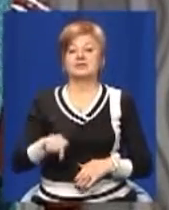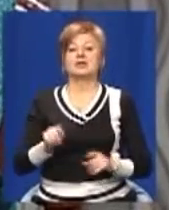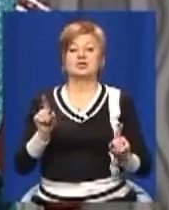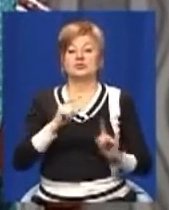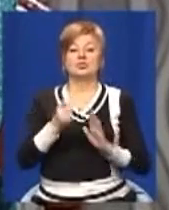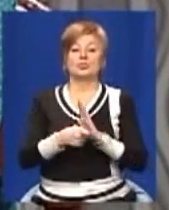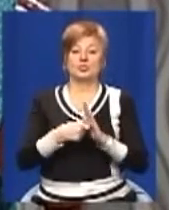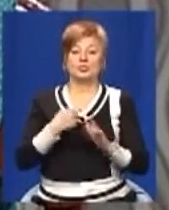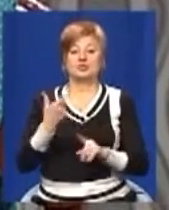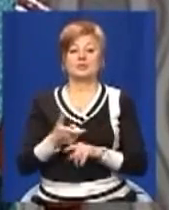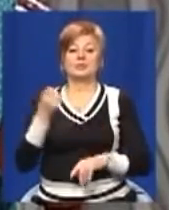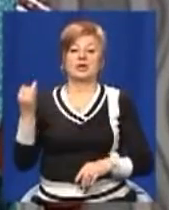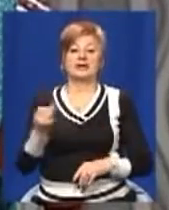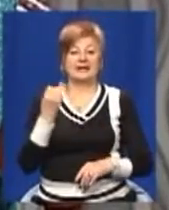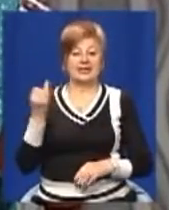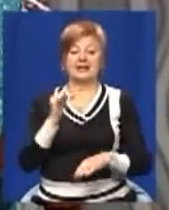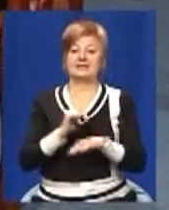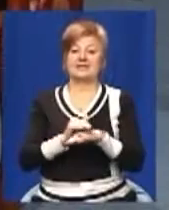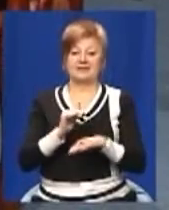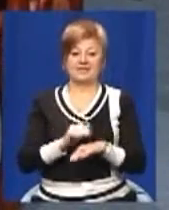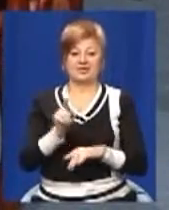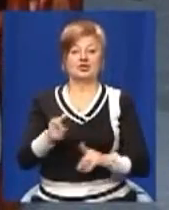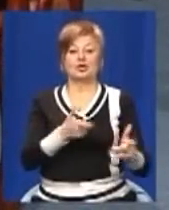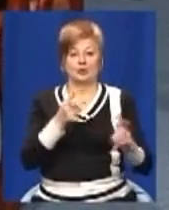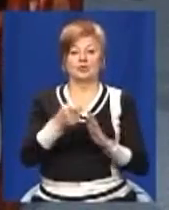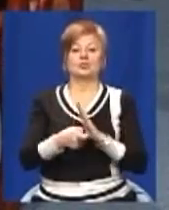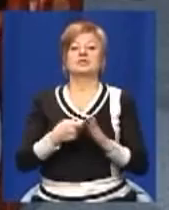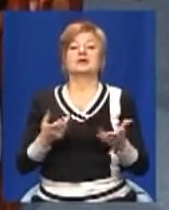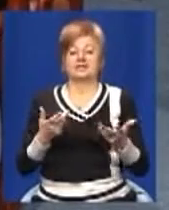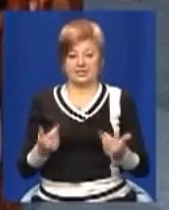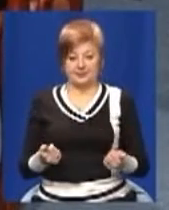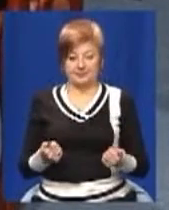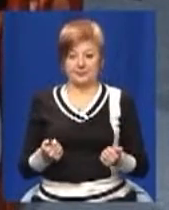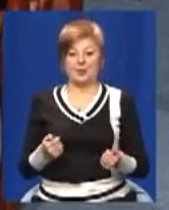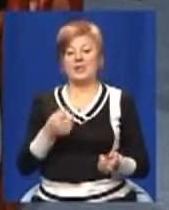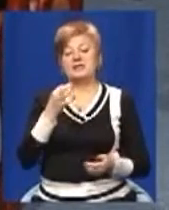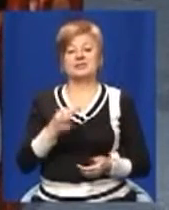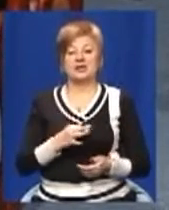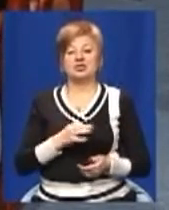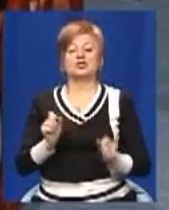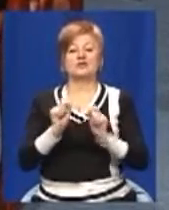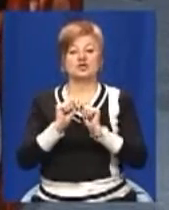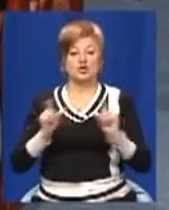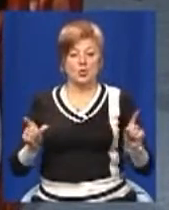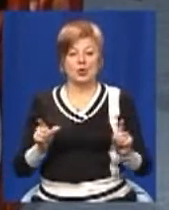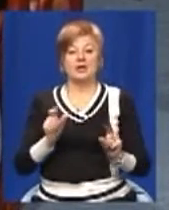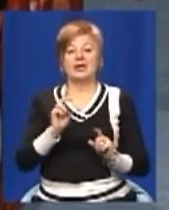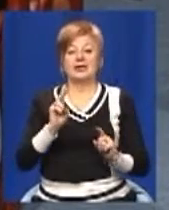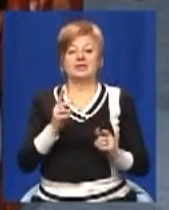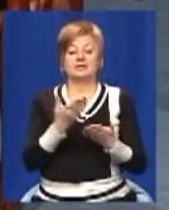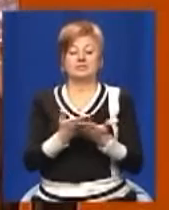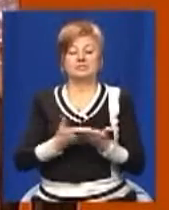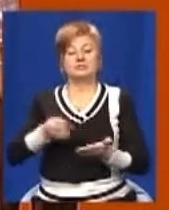щоб дізнатися дуже багато таких цікавих фактів. Ти готова дізнаватися новеньке? Так. Скажи, будь ласка, а в школі які тобі